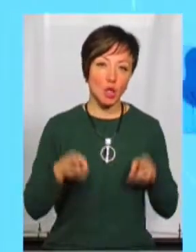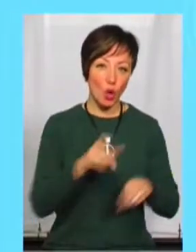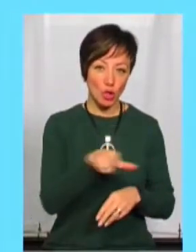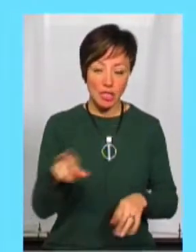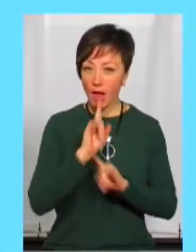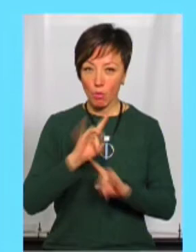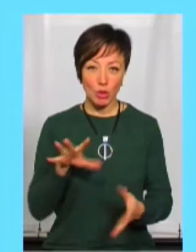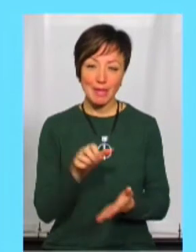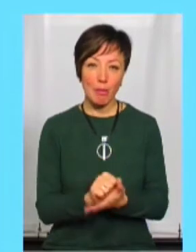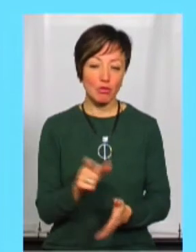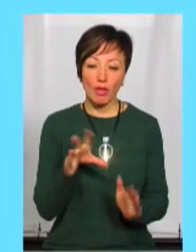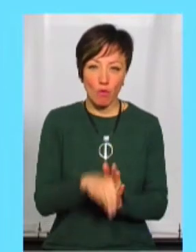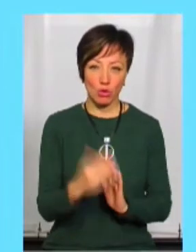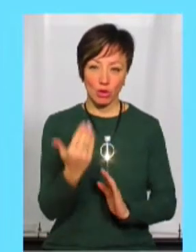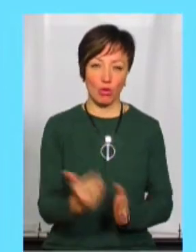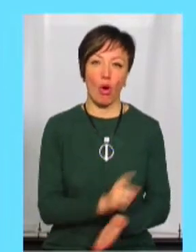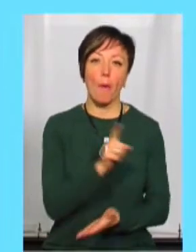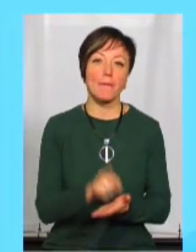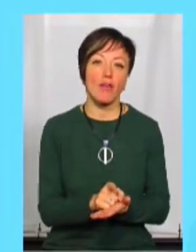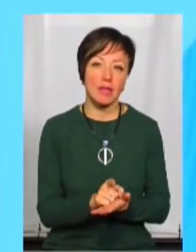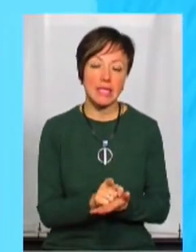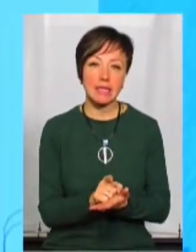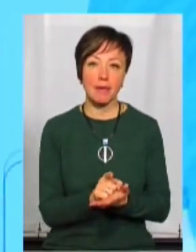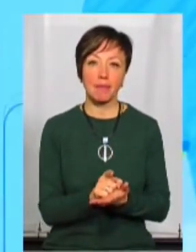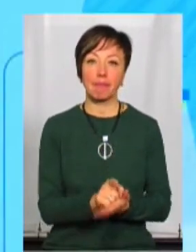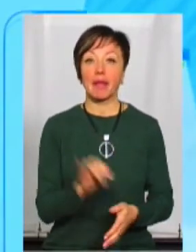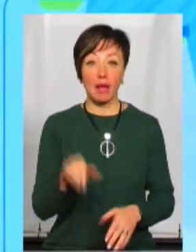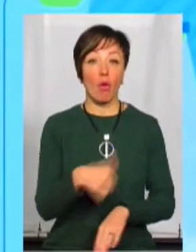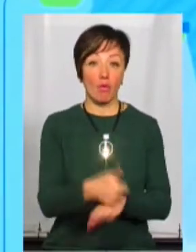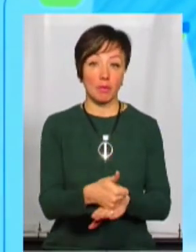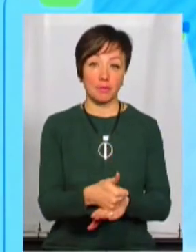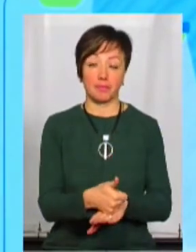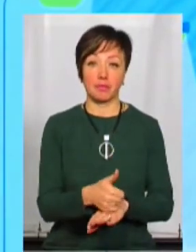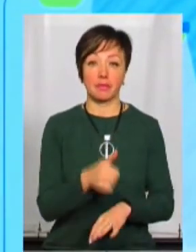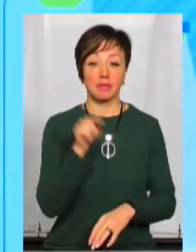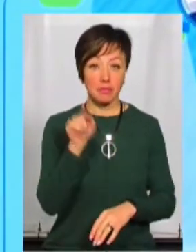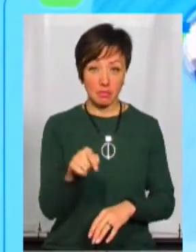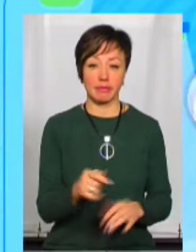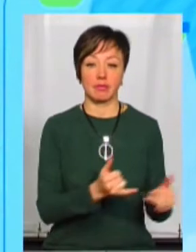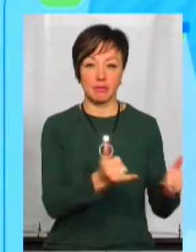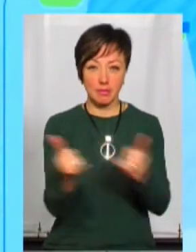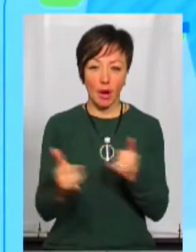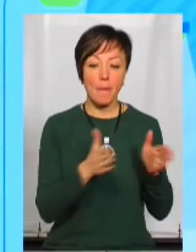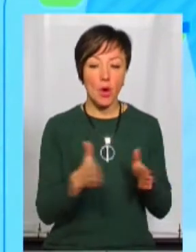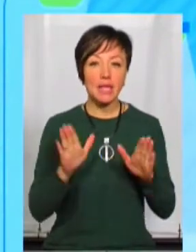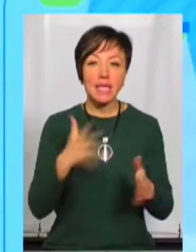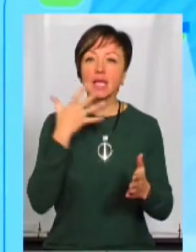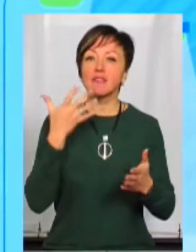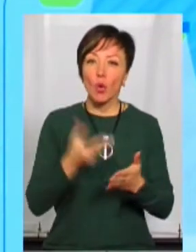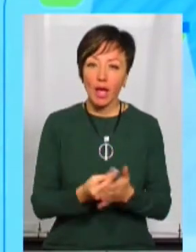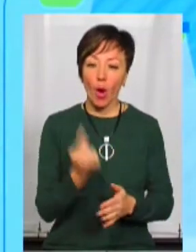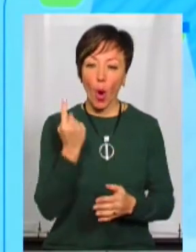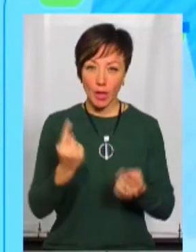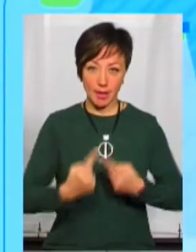не буде займатися тим, що не входить в його прямі обов'язки. І найголовніше, Андрій забезпечуватиме порядок тільки на своїй